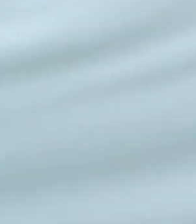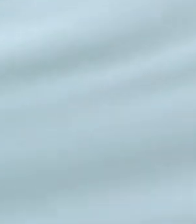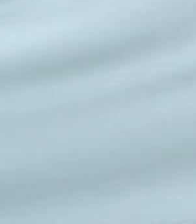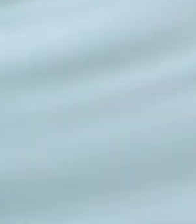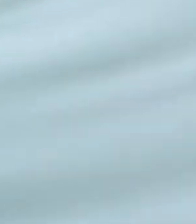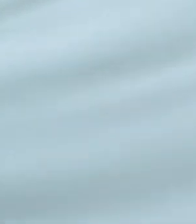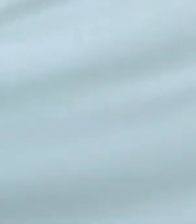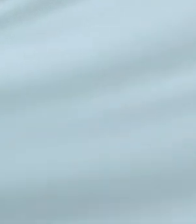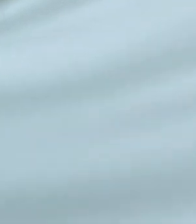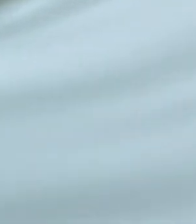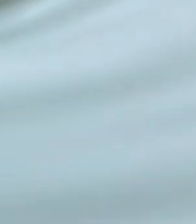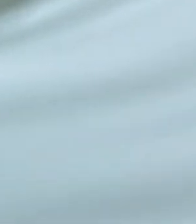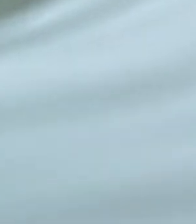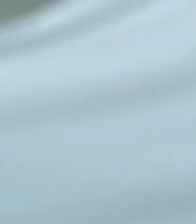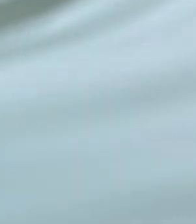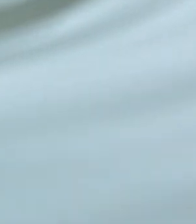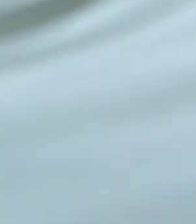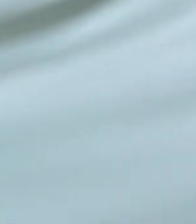으